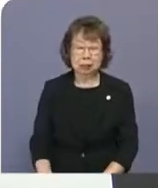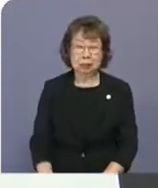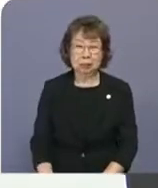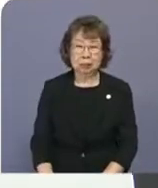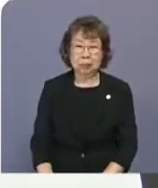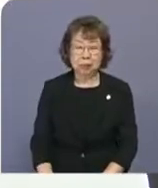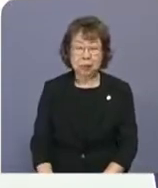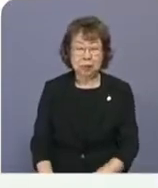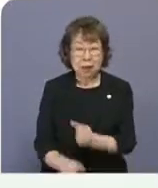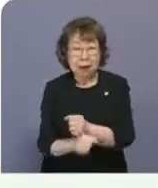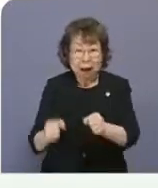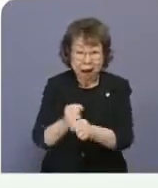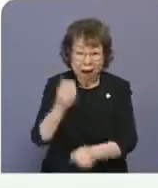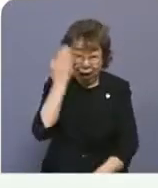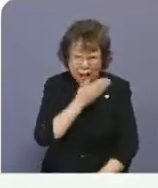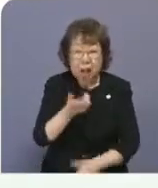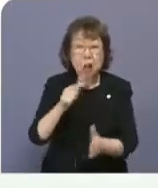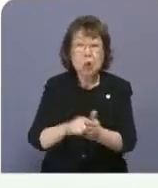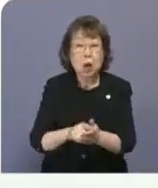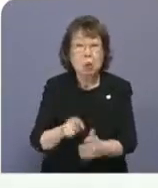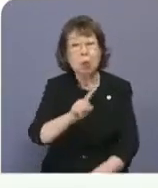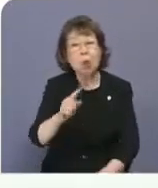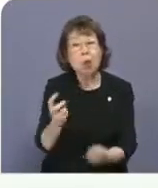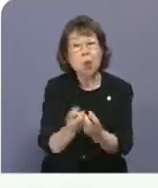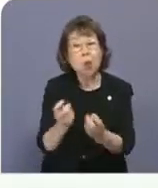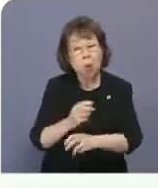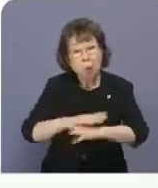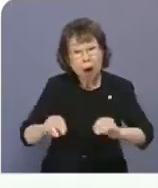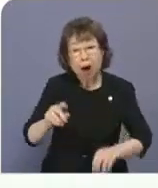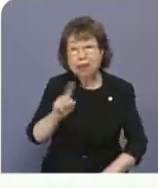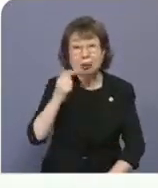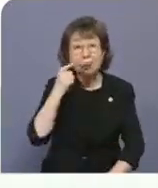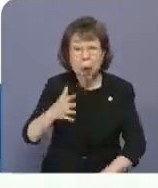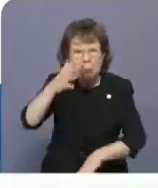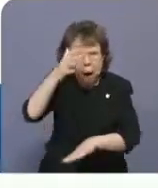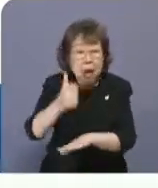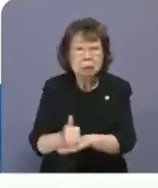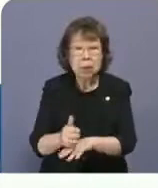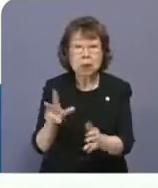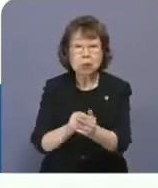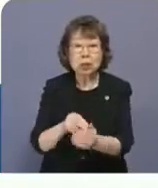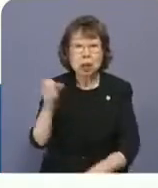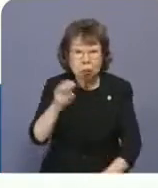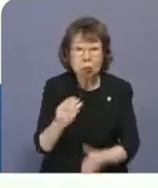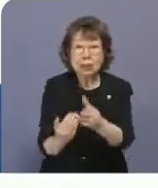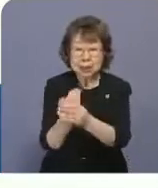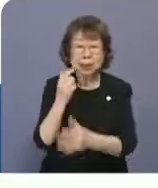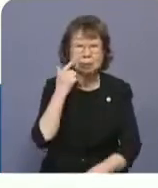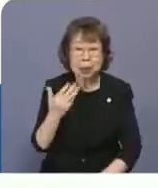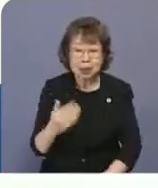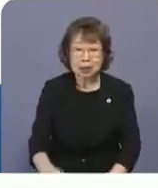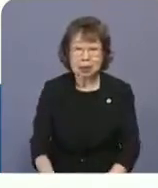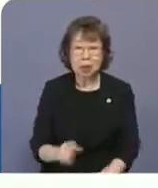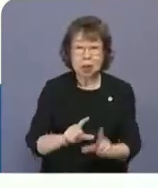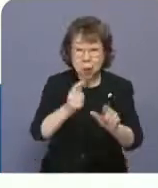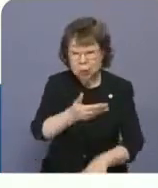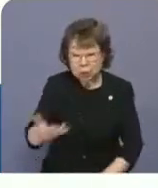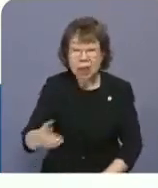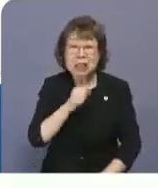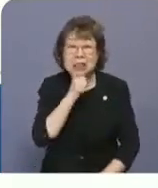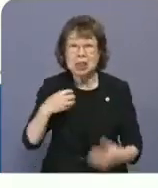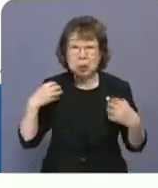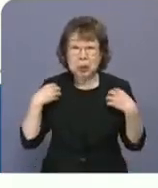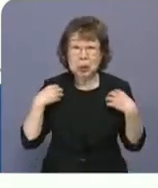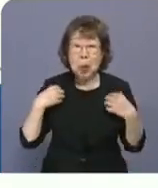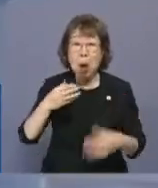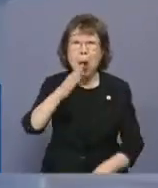있는데 이걸 좀 개선하기 위해서 해수도수 사업을 벌인 거 아니겠습니까? 근데 막바지에 좀 문제가 발생했네요. 네, 동천은 네. 부산 진구